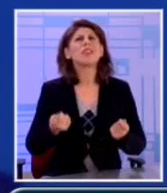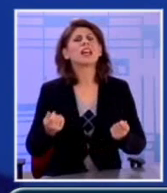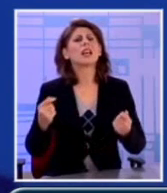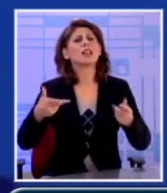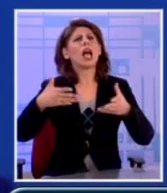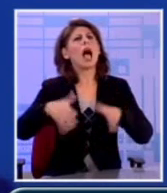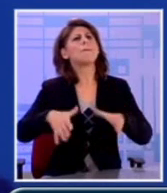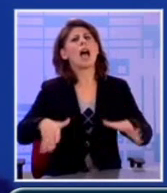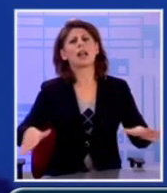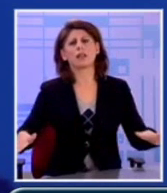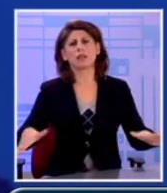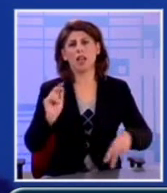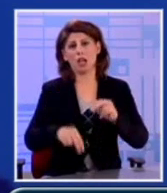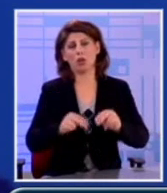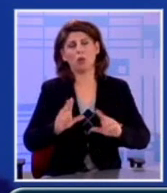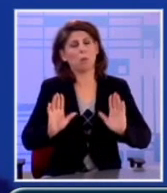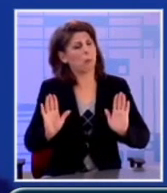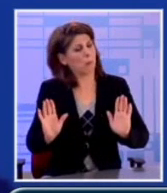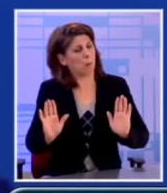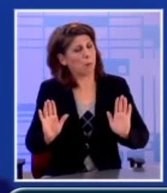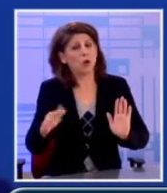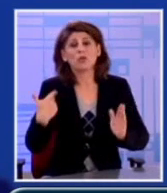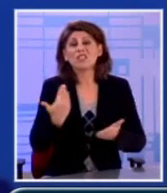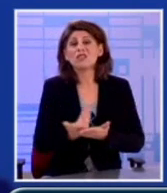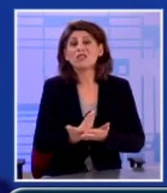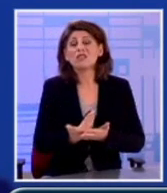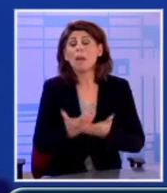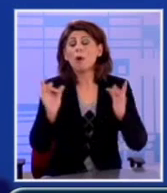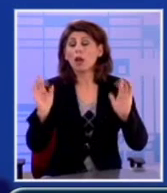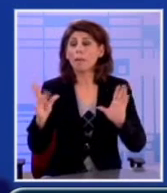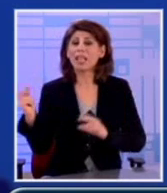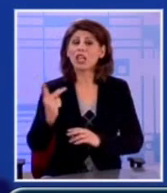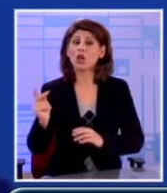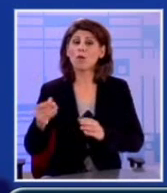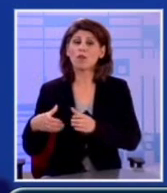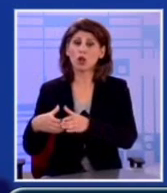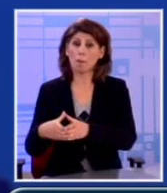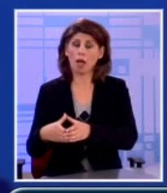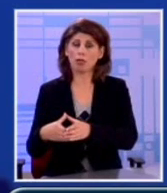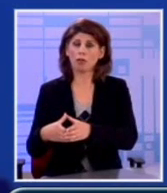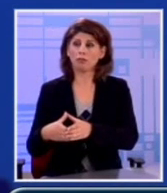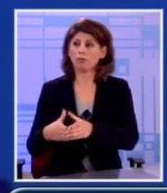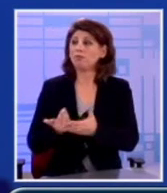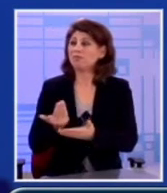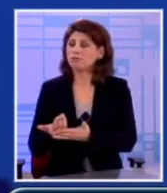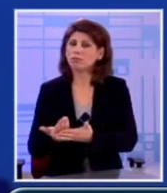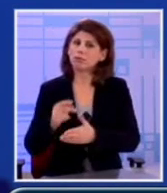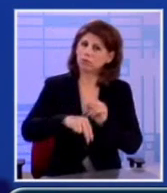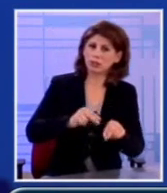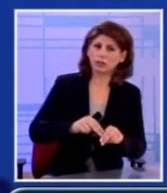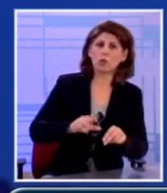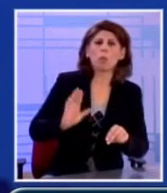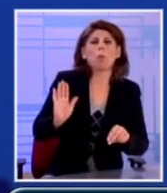καμπάνια εκλογής, ούτε και ζήτησα από καμία κοινοβουλευτική ομάδα την ψήφο της.